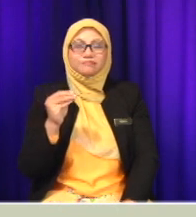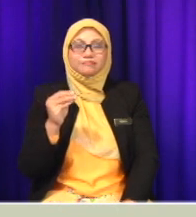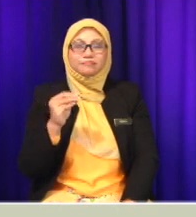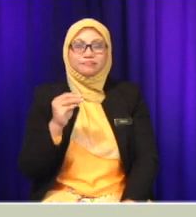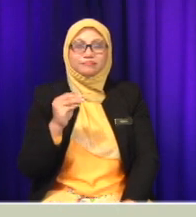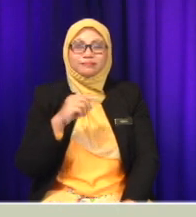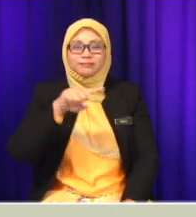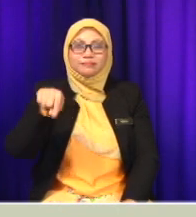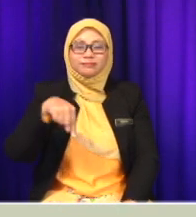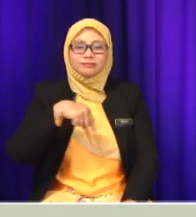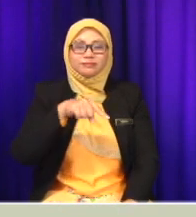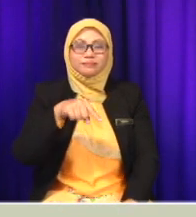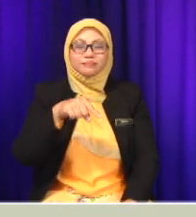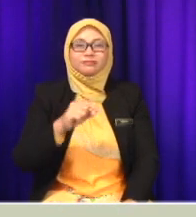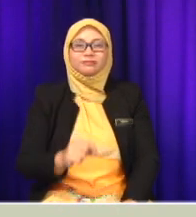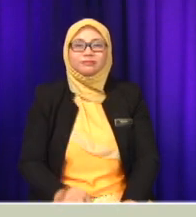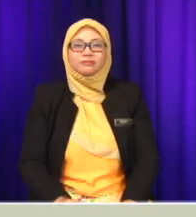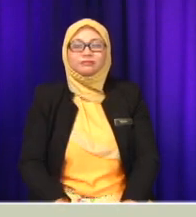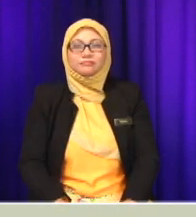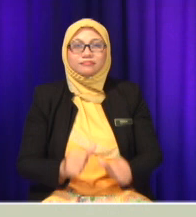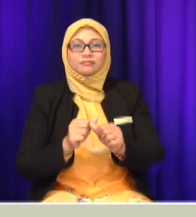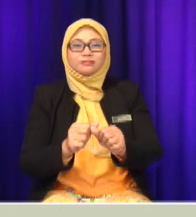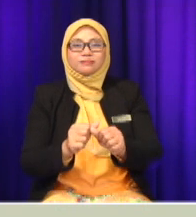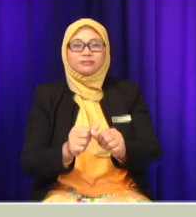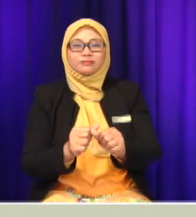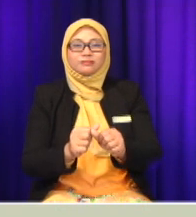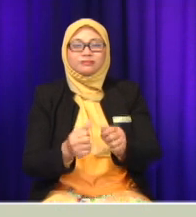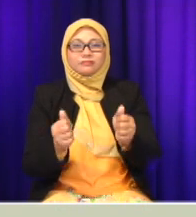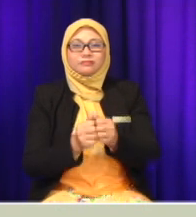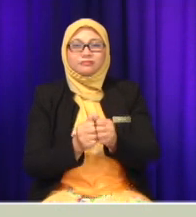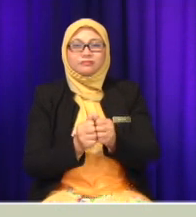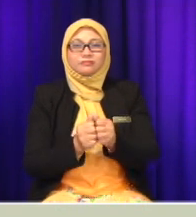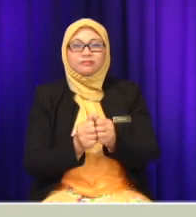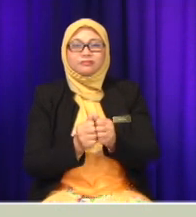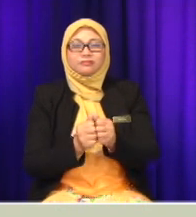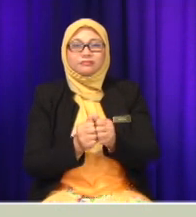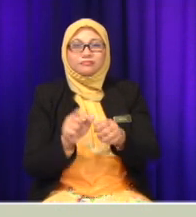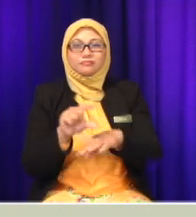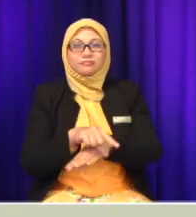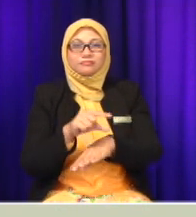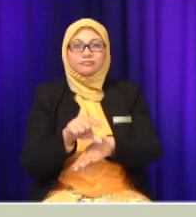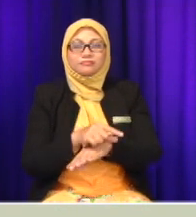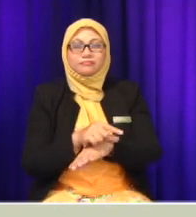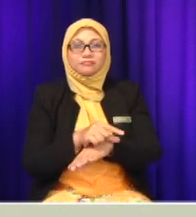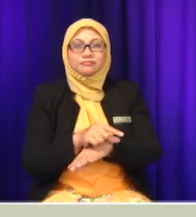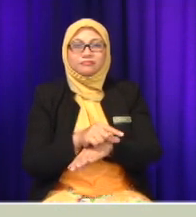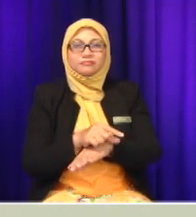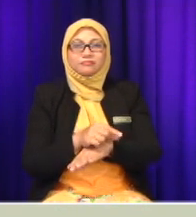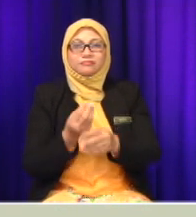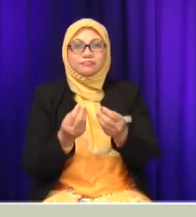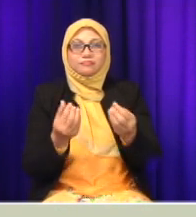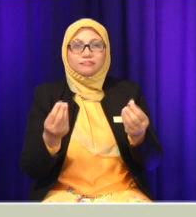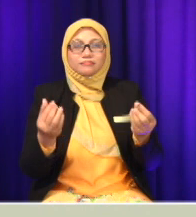Ar jam atau arah berlawanan jam dan diikuti dengan kita menggunakan sebatian mempelas yang halus dan kita ulangi langkah kerja